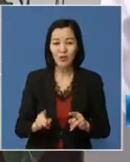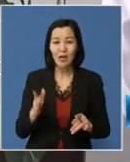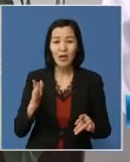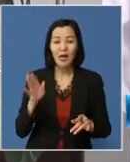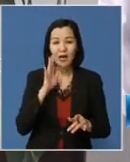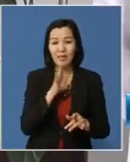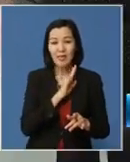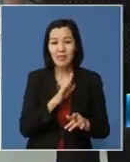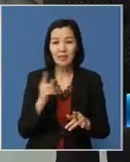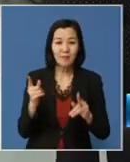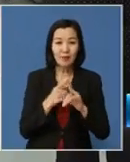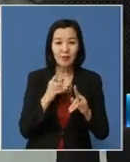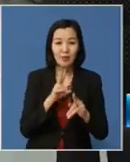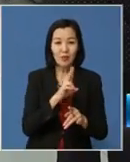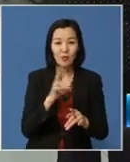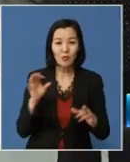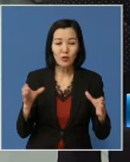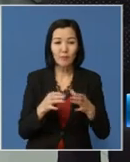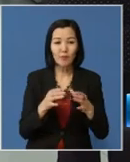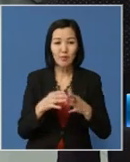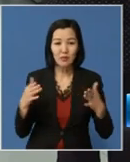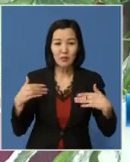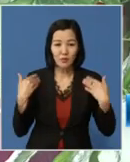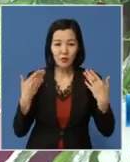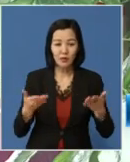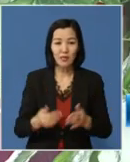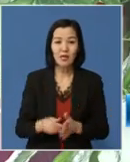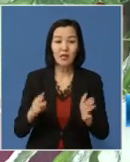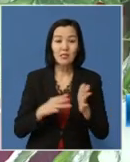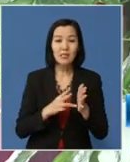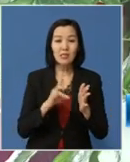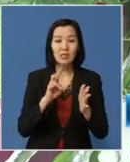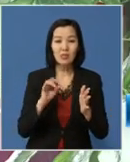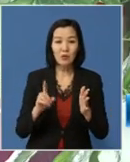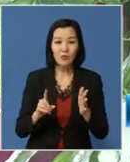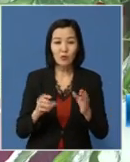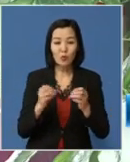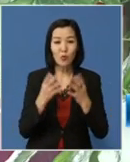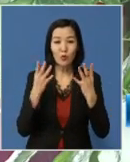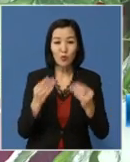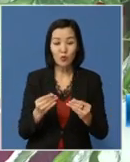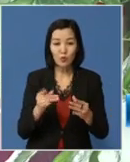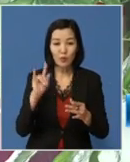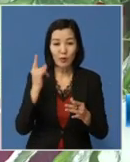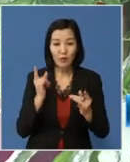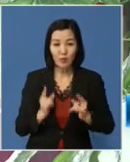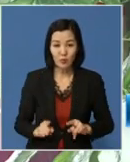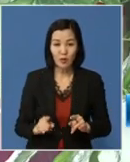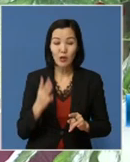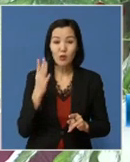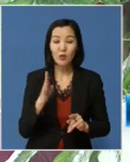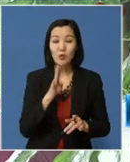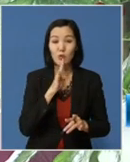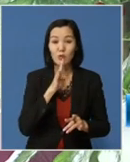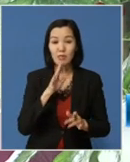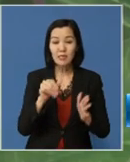дәл сол күні бірінші болып нұр отандықтар құттықтады. 8 наурызда 10 бала дүниеге кепті, 4-еуі қыз бала,